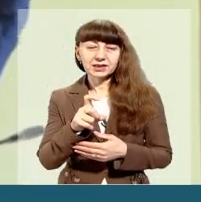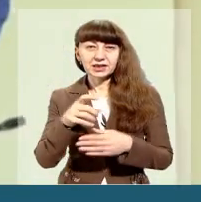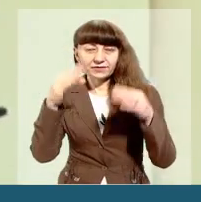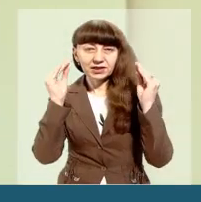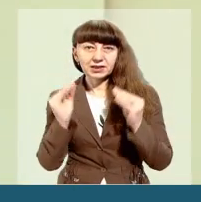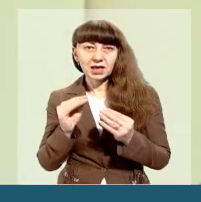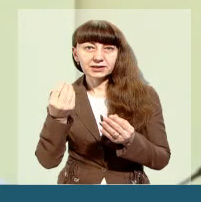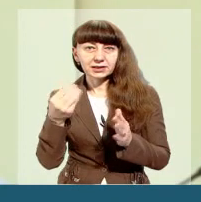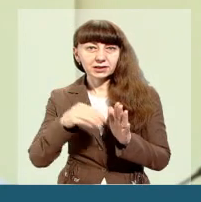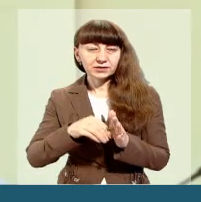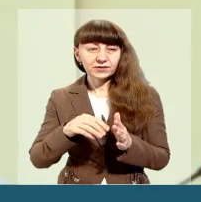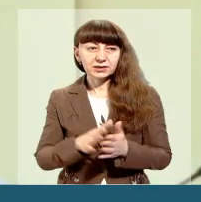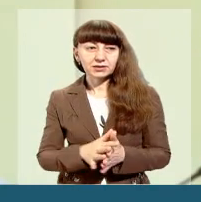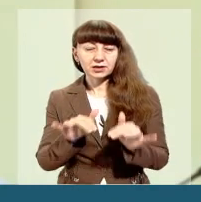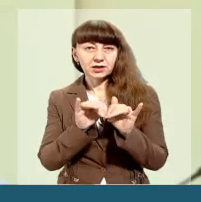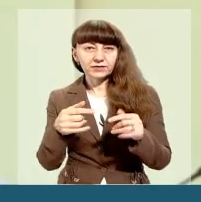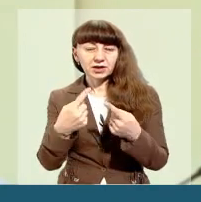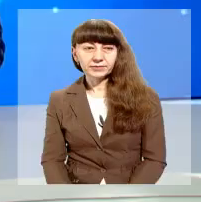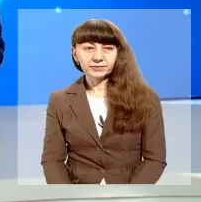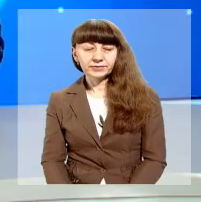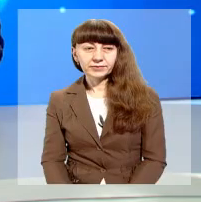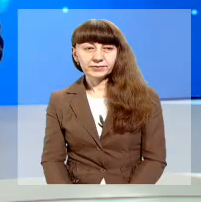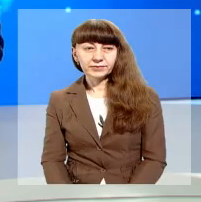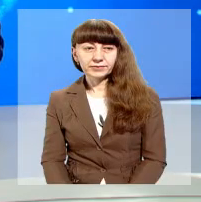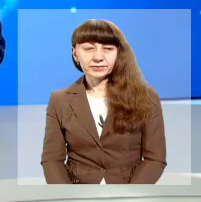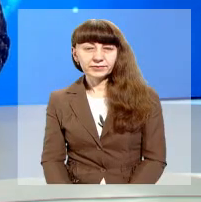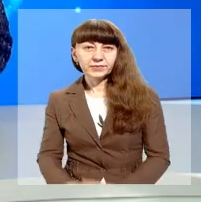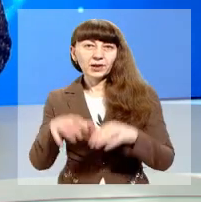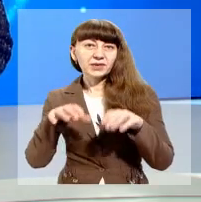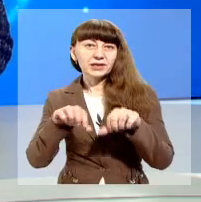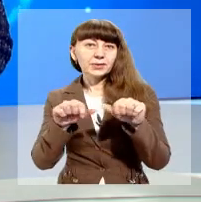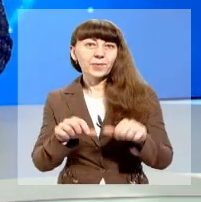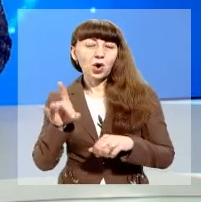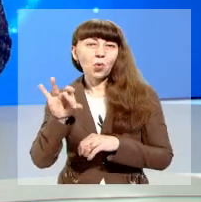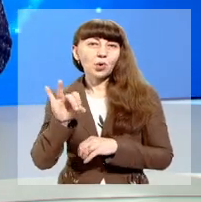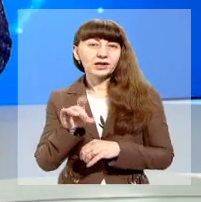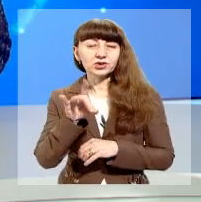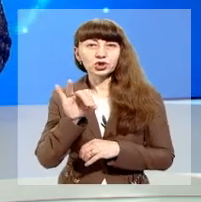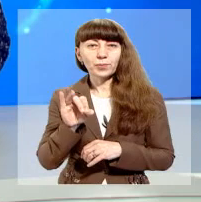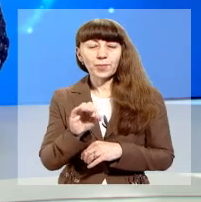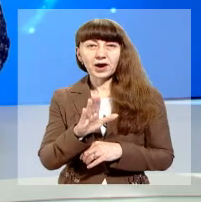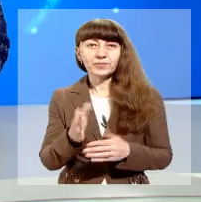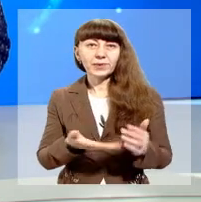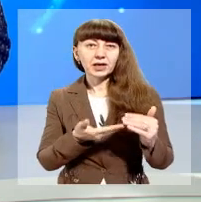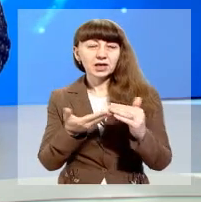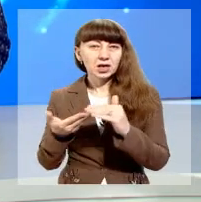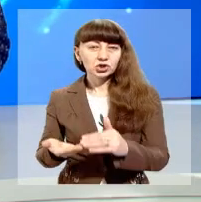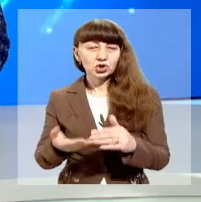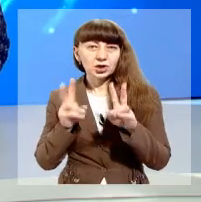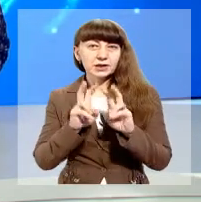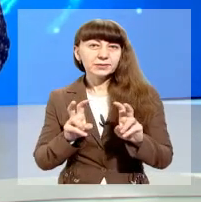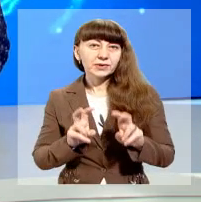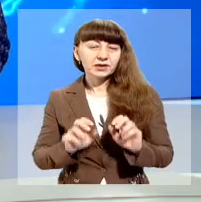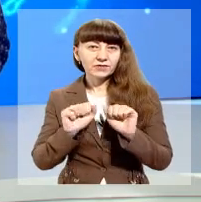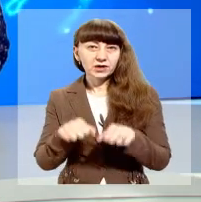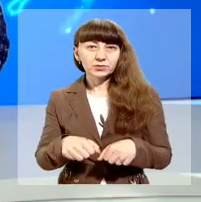направленных на продвижение совместных проектов в различных отраслях. Председатель Сената Маулен Эшимбаев предложил рассмотреть